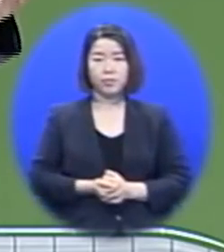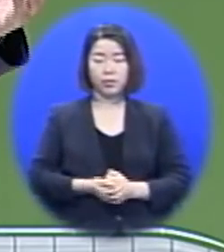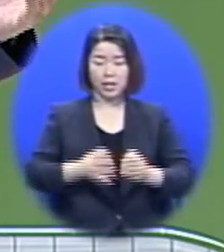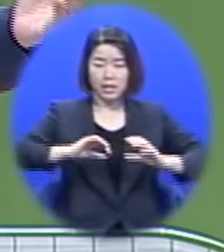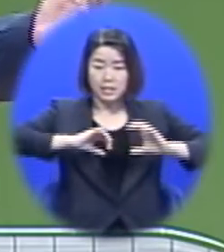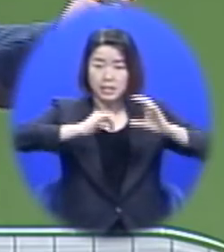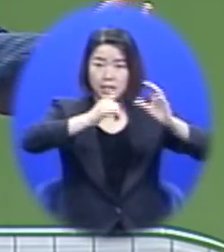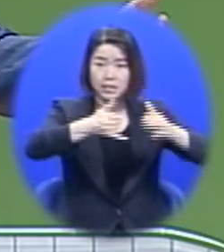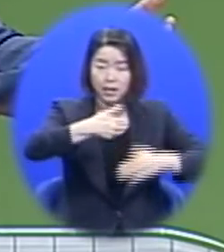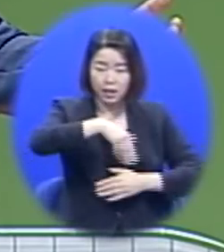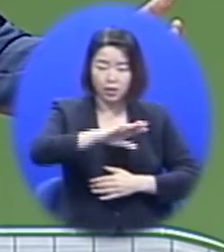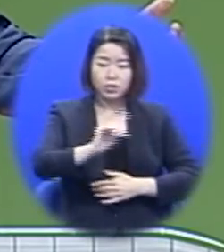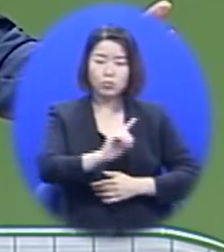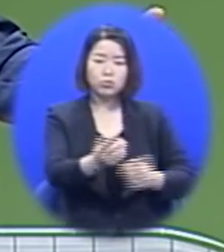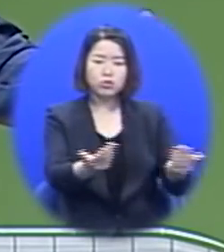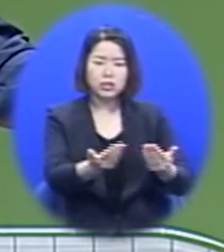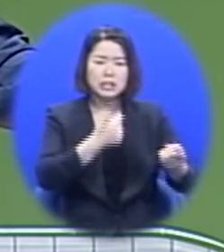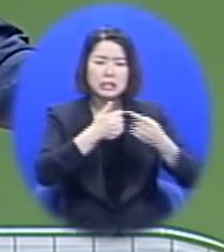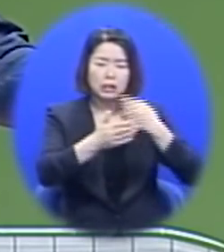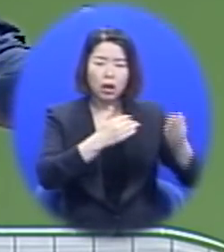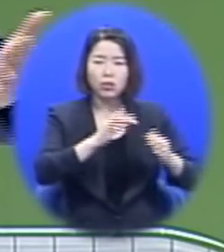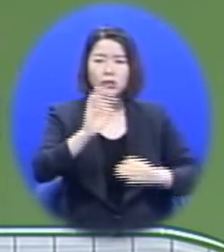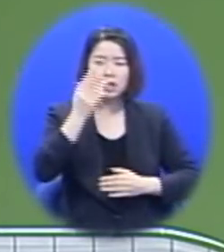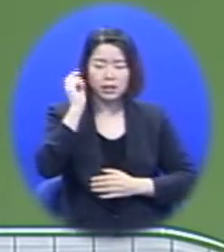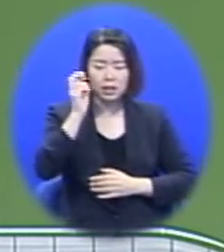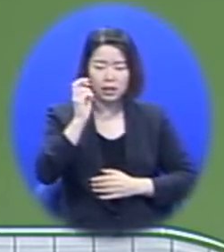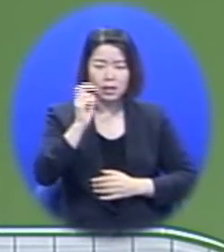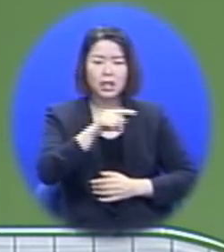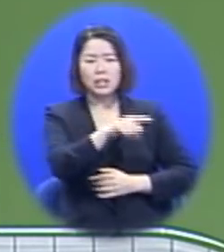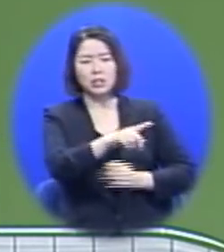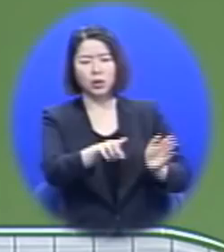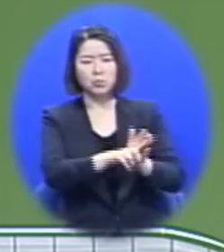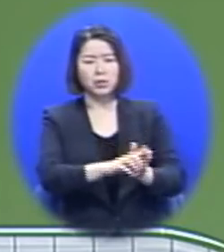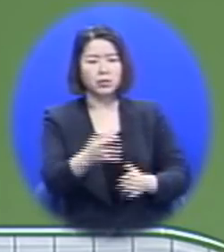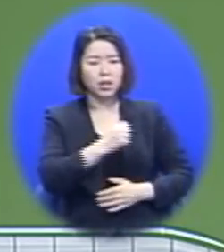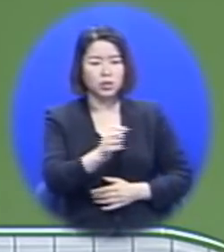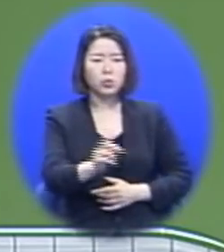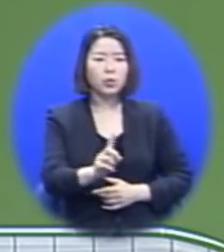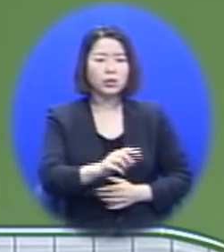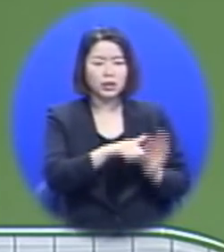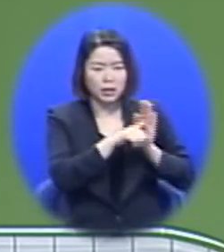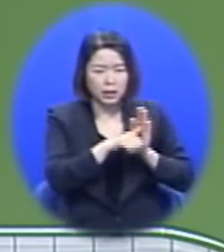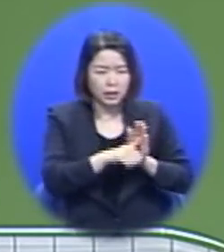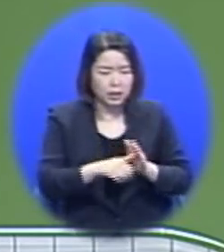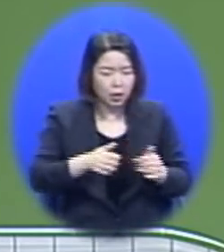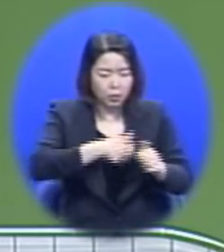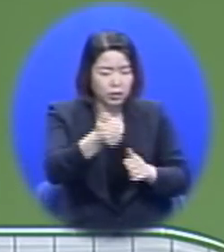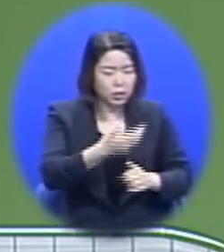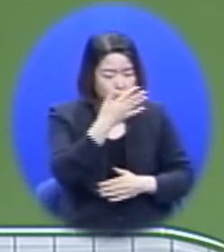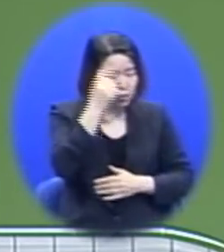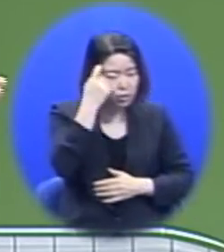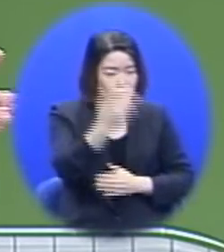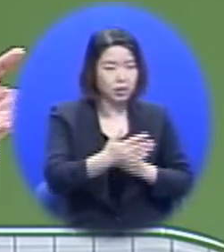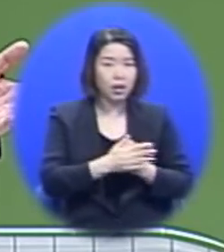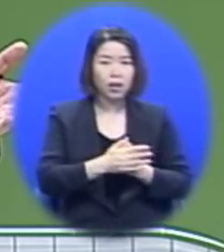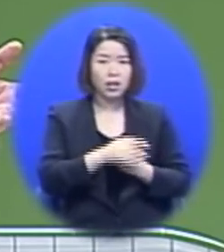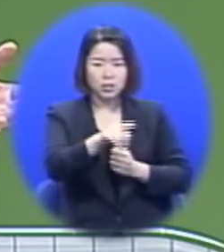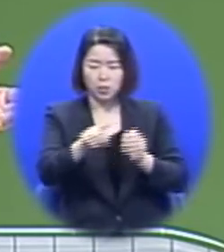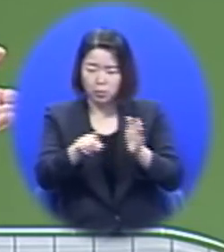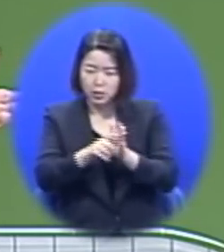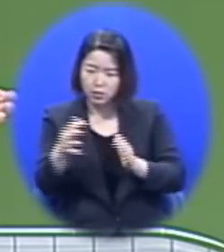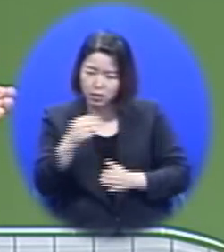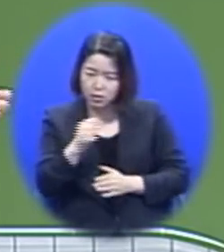세상에 나가서 무슨 일을 겪을 텐데 아유 저 믿음 가지고 어떻게 견뎌 나갈까? 저 믿음으로 어떻게 저 유혹을